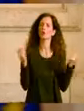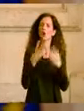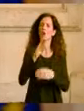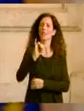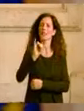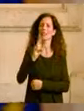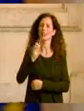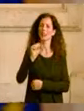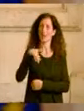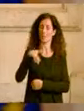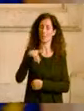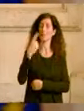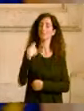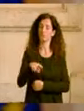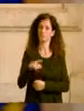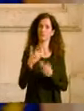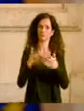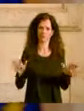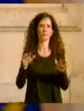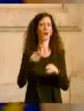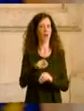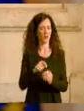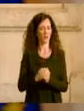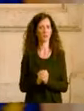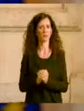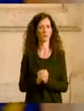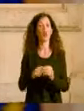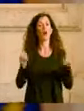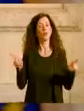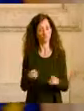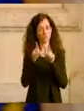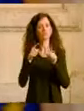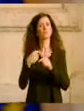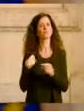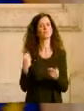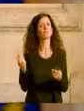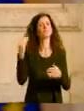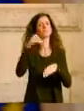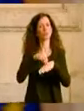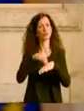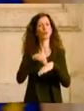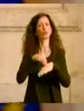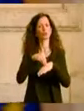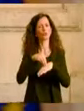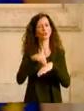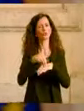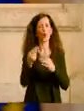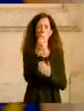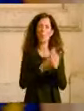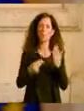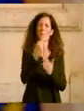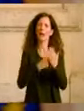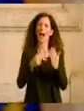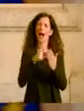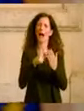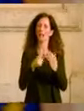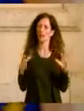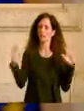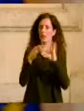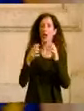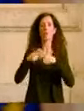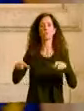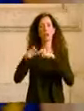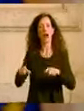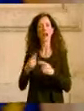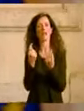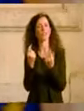l'abbiamo abbonato. Abbiamo anche introdotto una moratoria per tutti quanti i piani di ammortamento con le banche, i